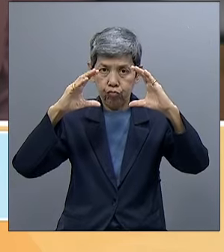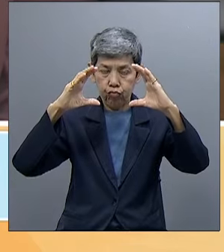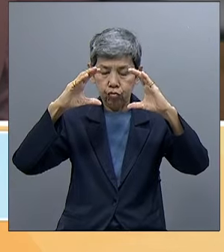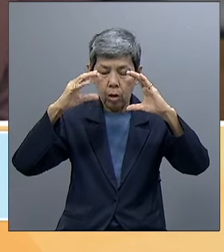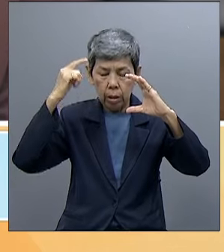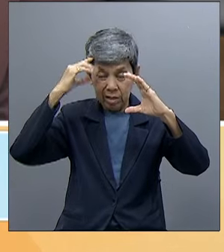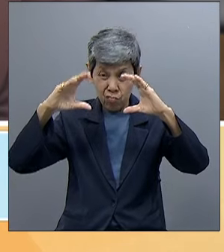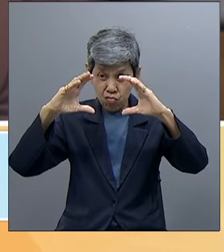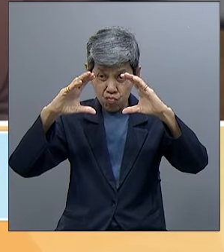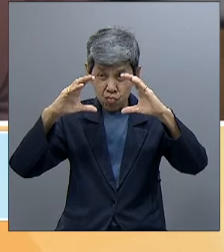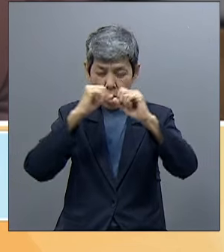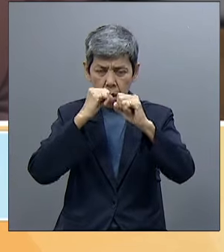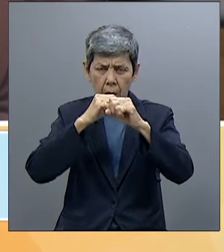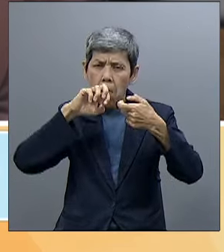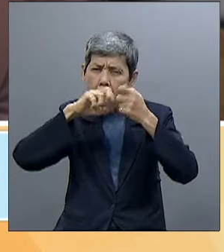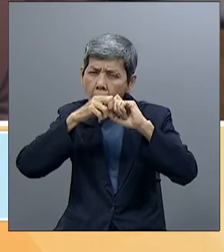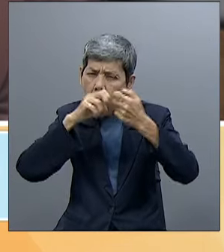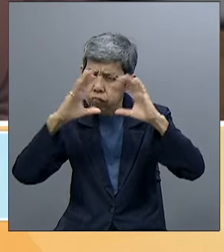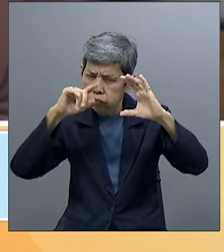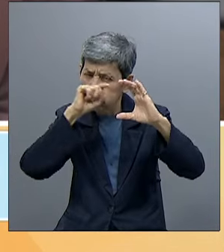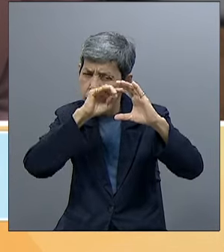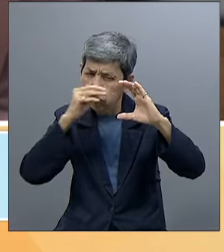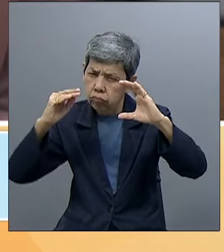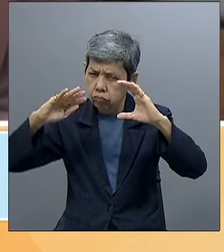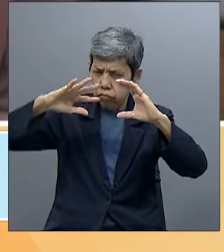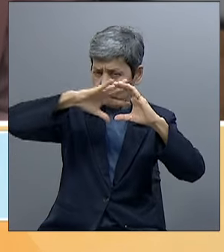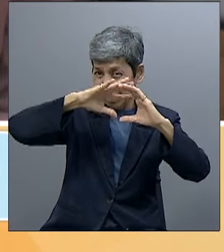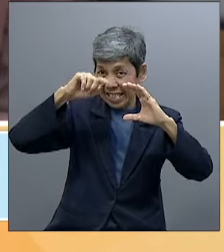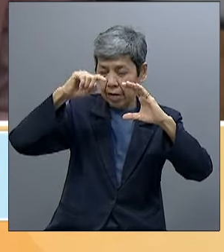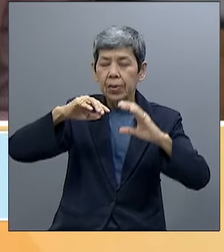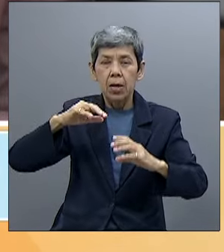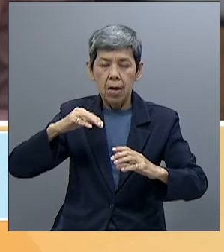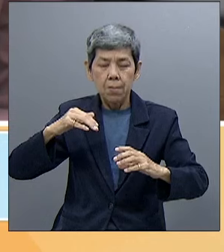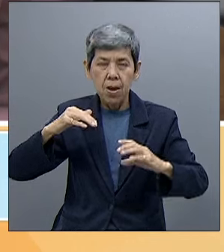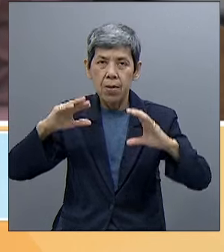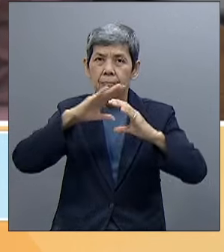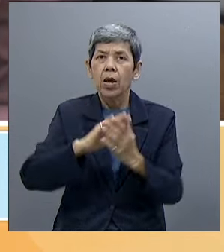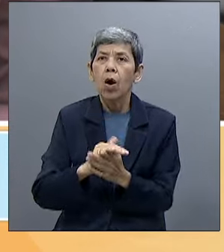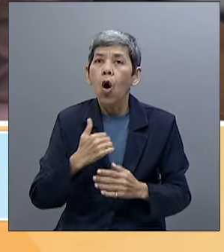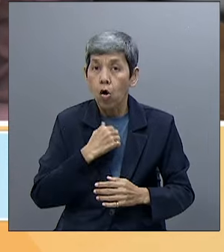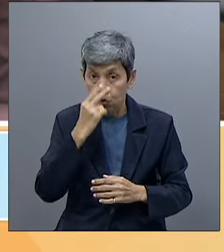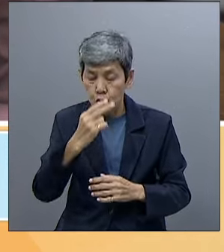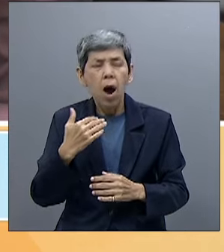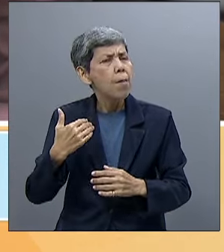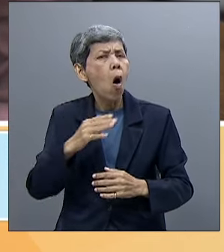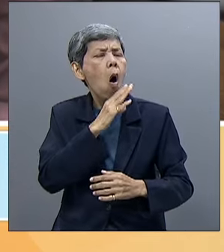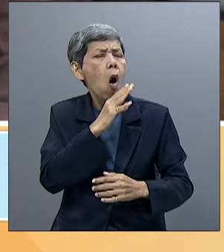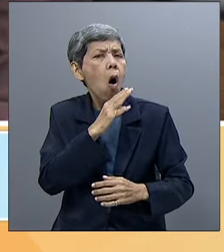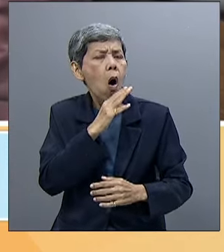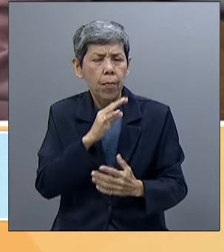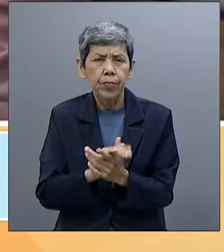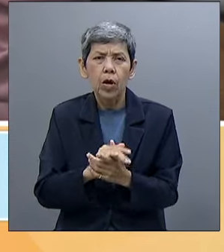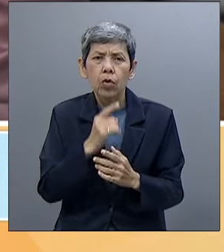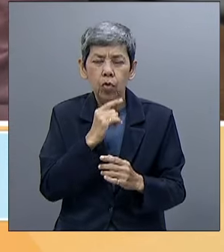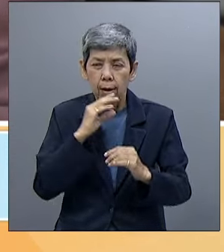สมองที่ทำงานผิดปกตินะคะก็คือสตัวนั้นเนี่ยก็คือโดปามีนนะคะคือโดปามีนเนี่ยพอระอาทิตย์ตก